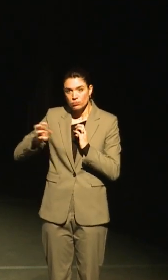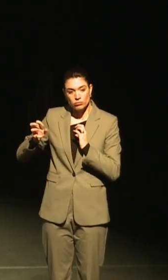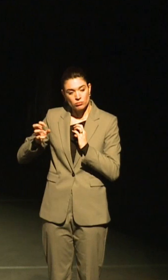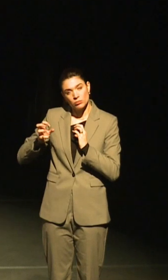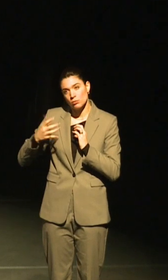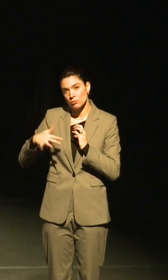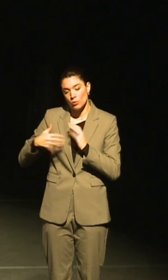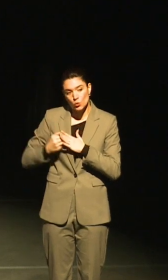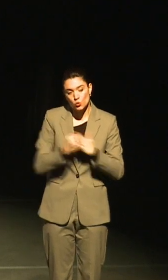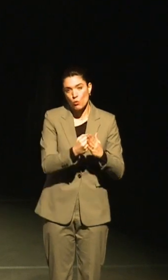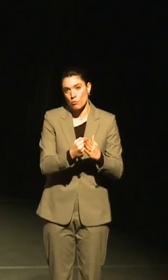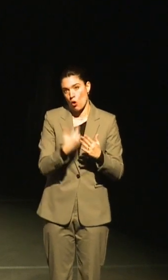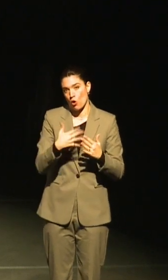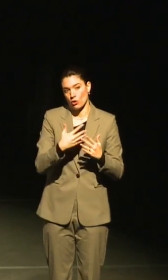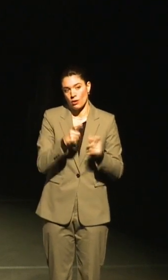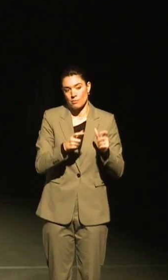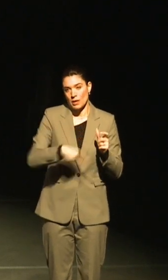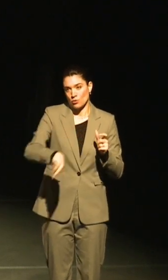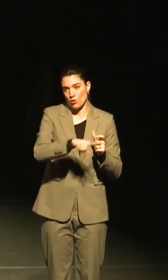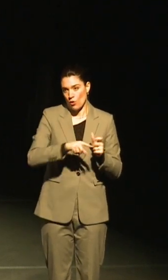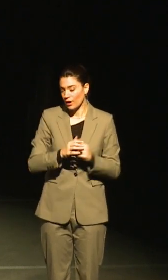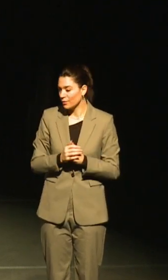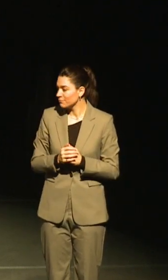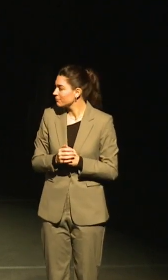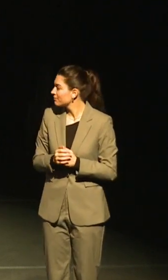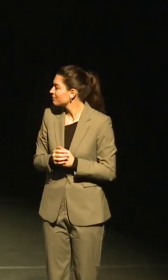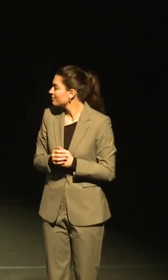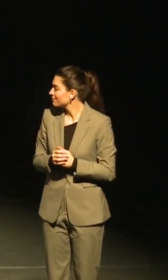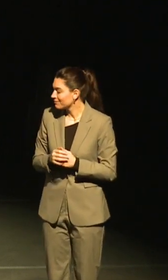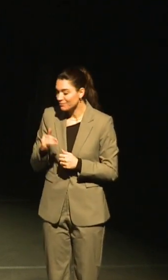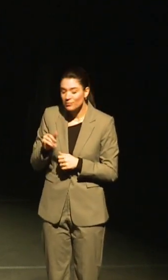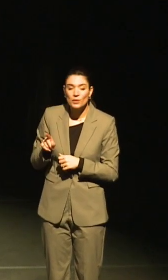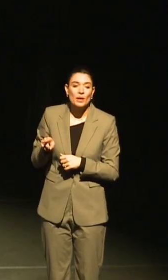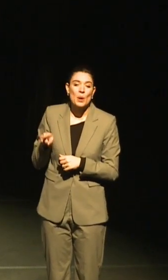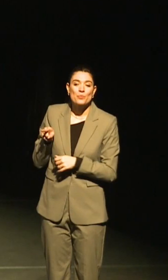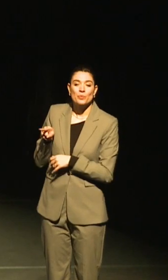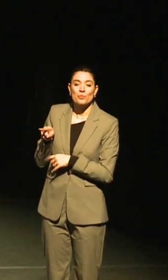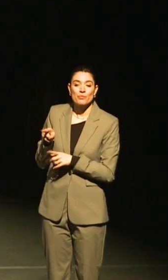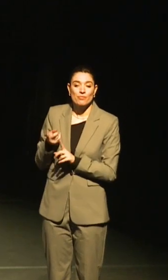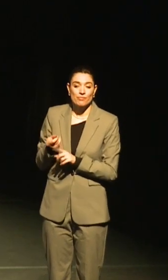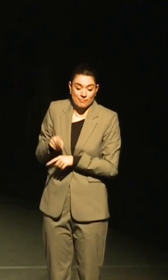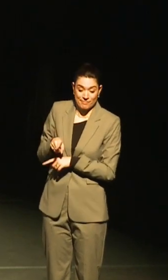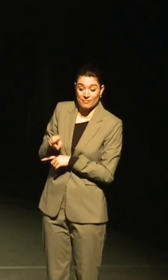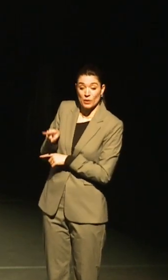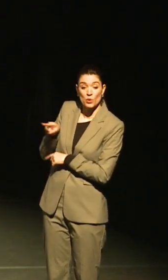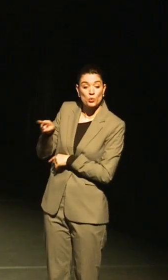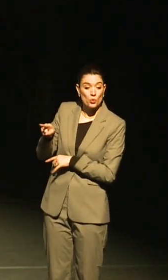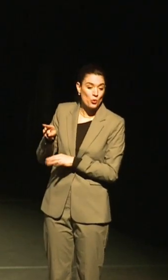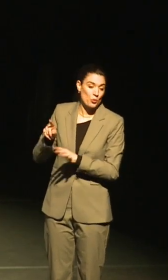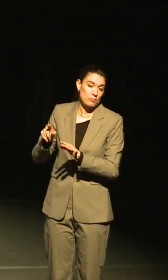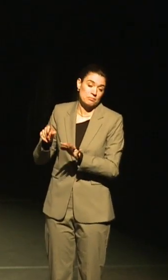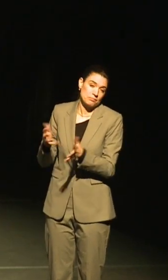di questa di questa associazione tu sei stata una delle prime alleate a entrare no